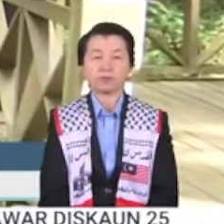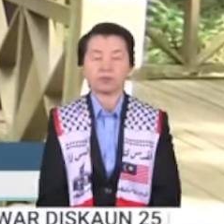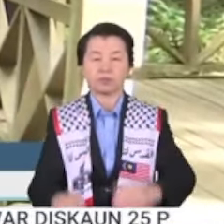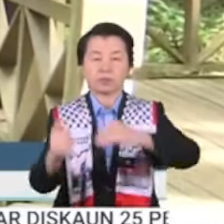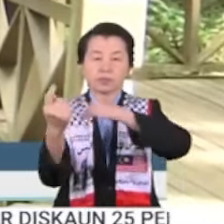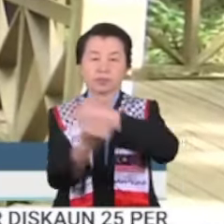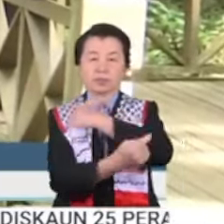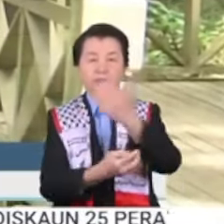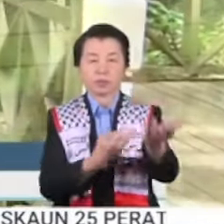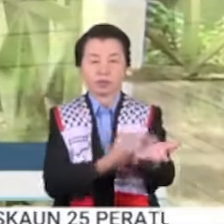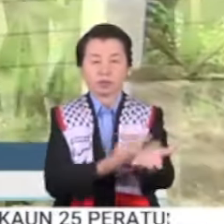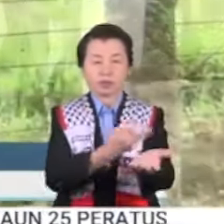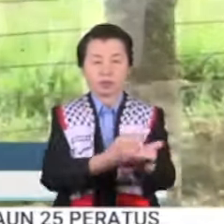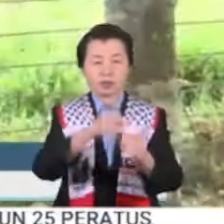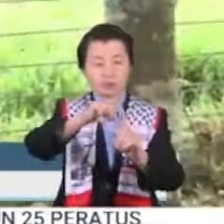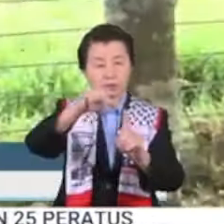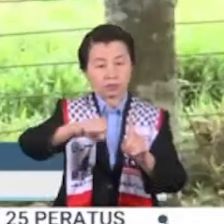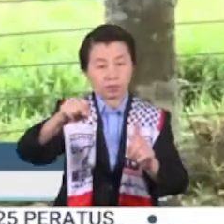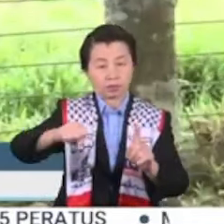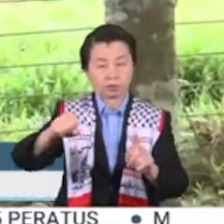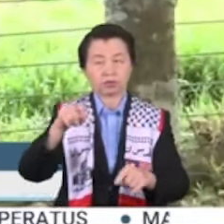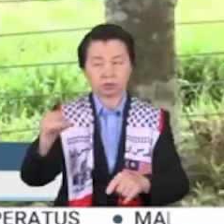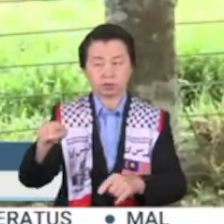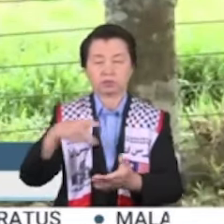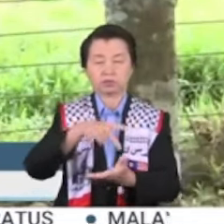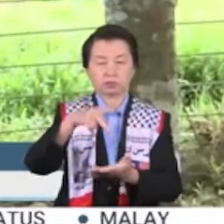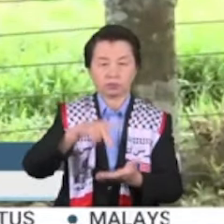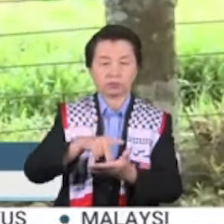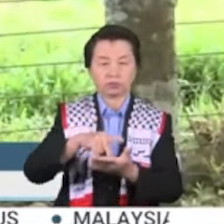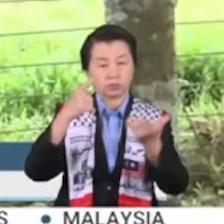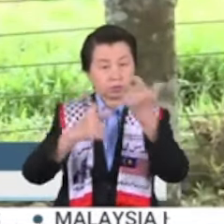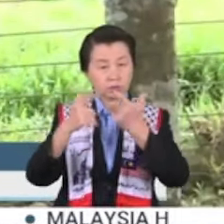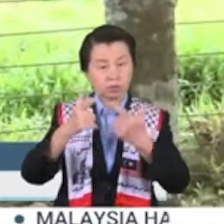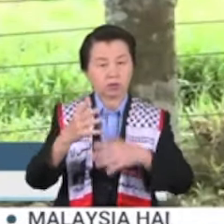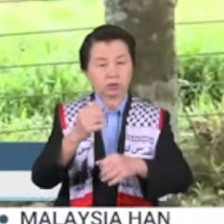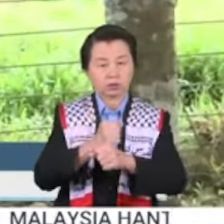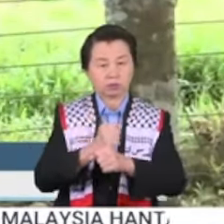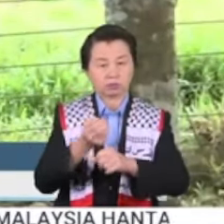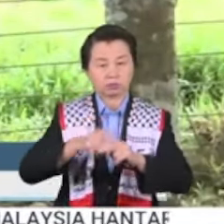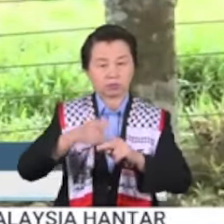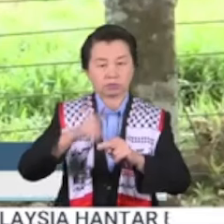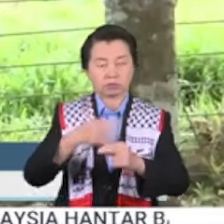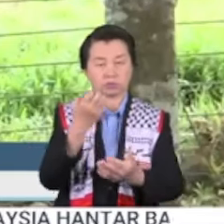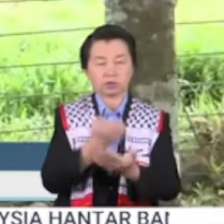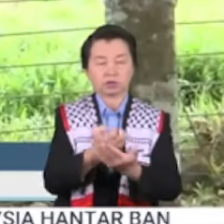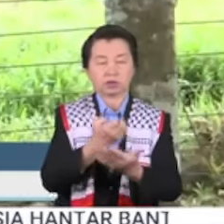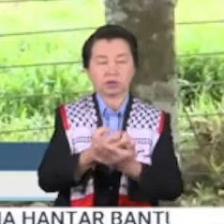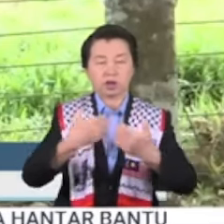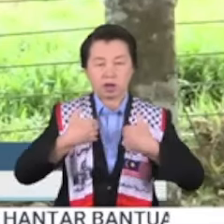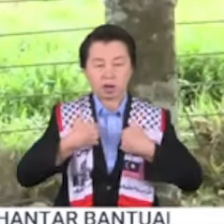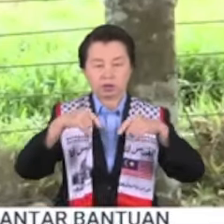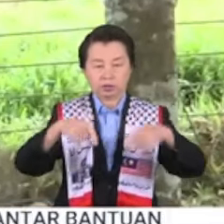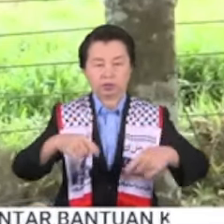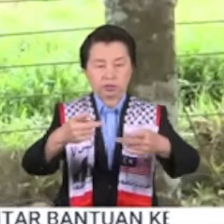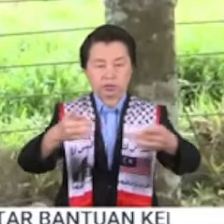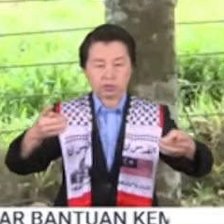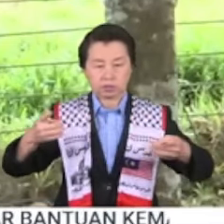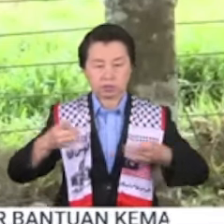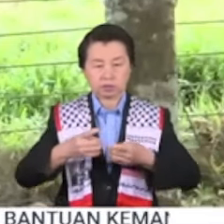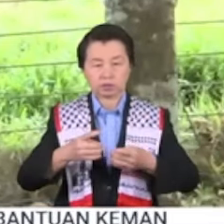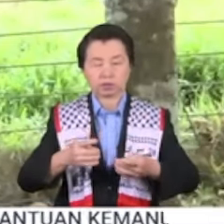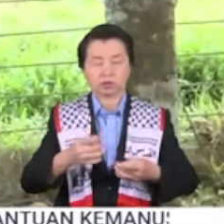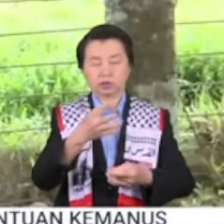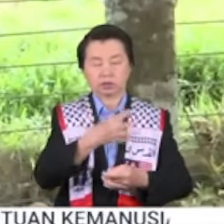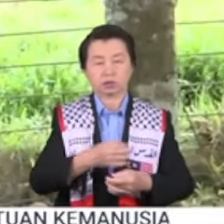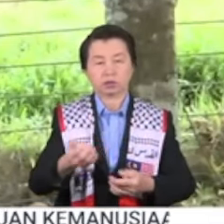Taman Warisan Senekan mampu menjadi pusat pelancongan yang akan mendatangkan dan meningkatkan ekonomi yang ada di daerah Senekan ini.